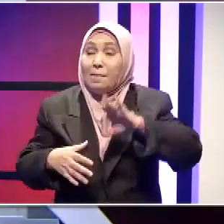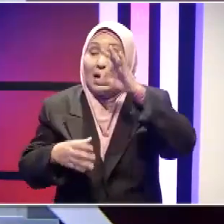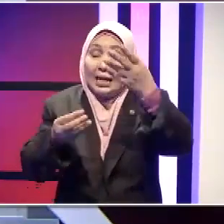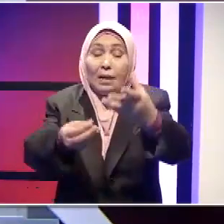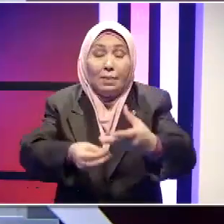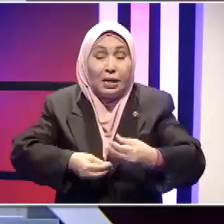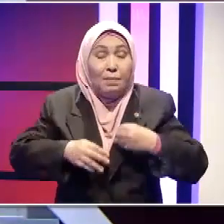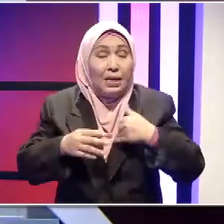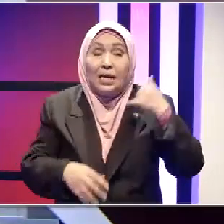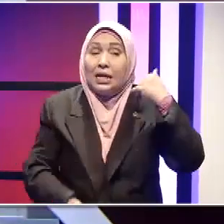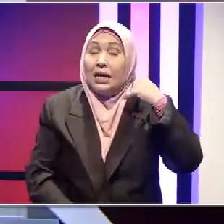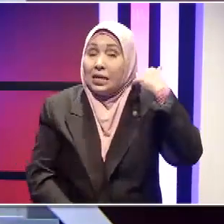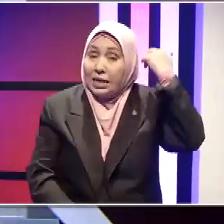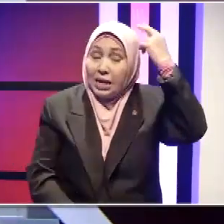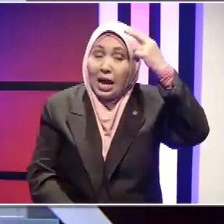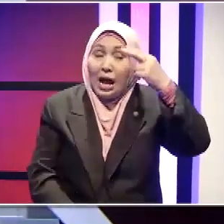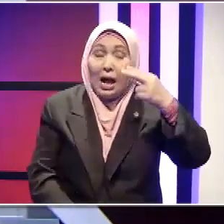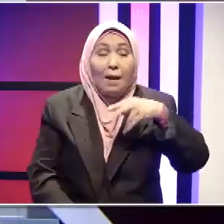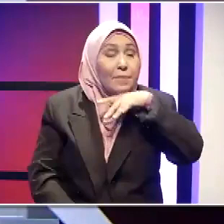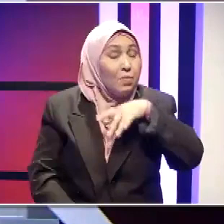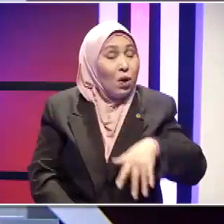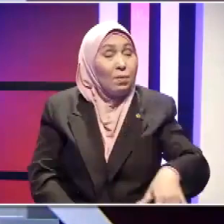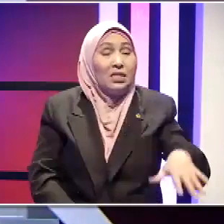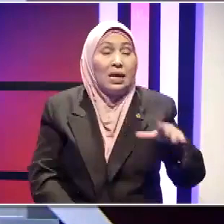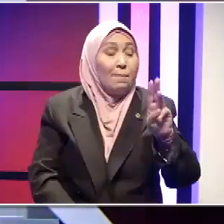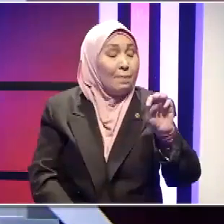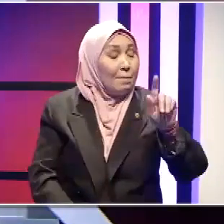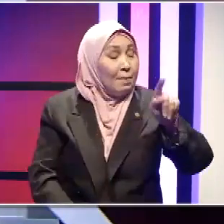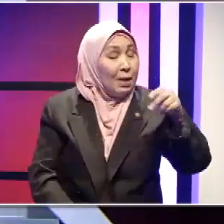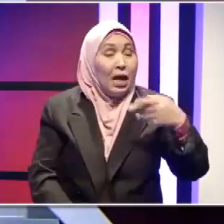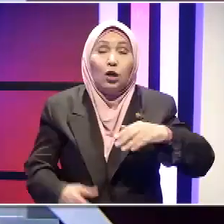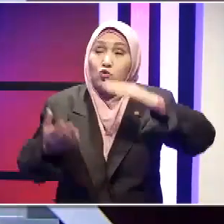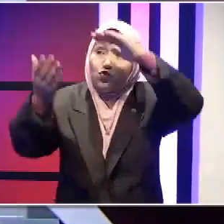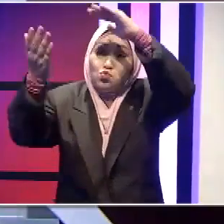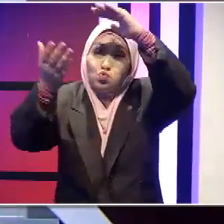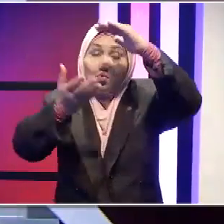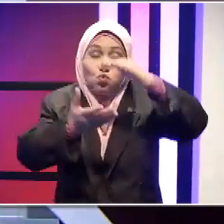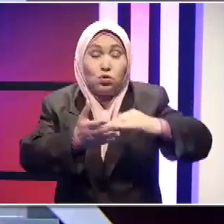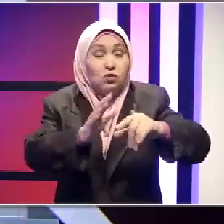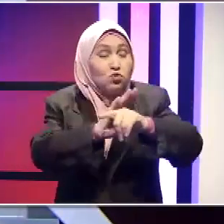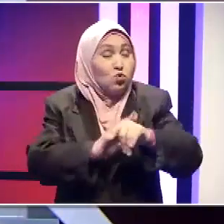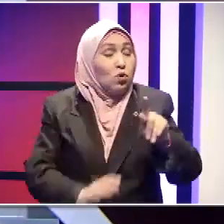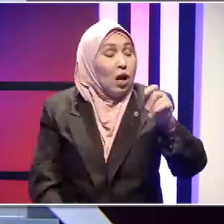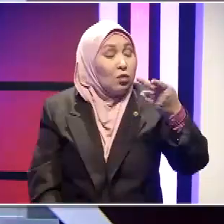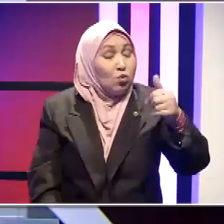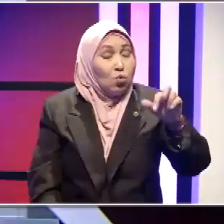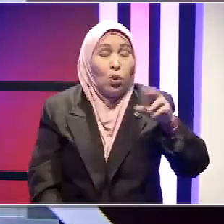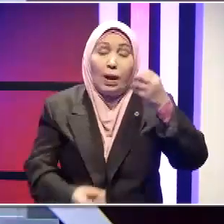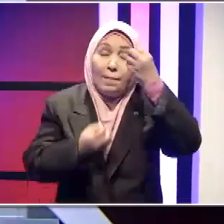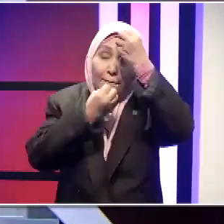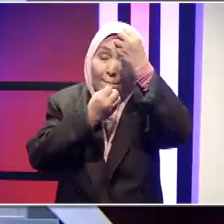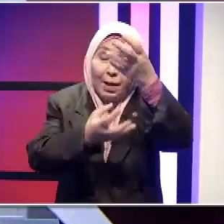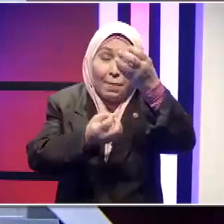yang diberikan kepada Nabi Shallallahu salam di Makkatul Mukarromah ini mereka awal turun struktur untuk memberi maklumat